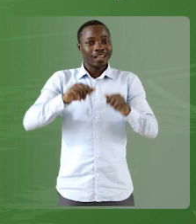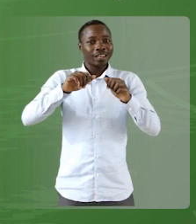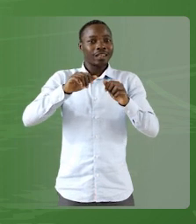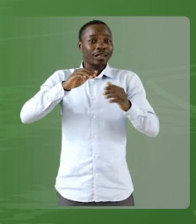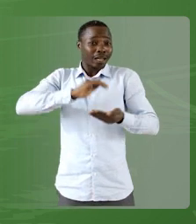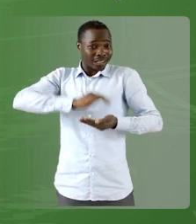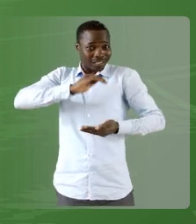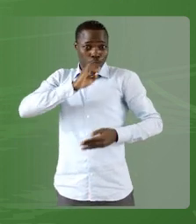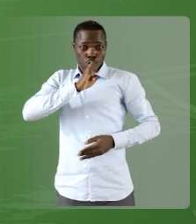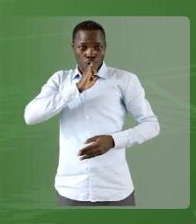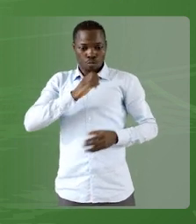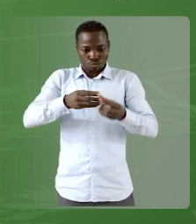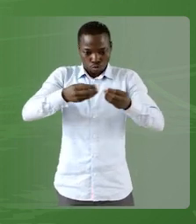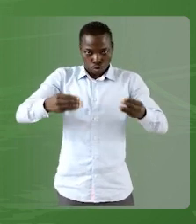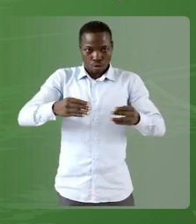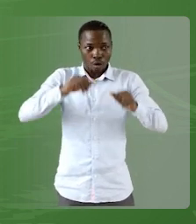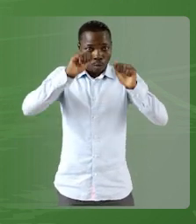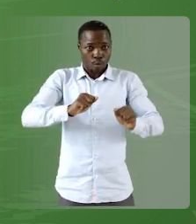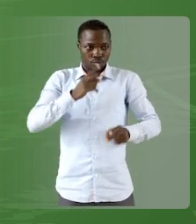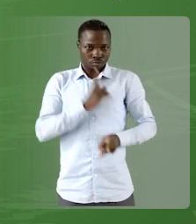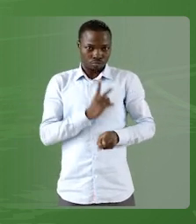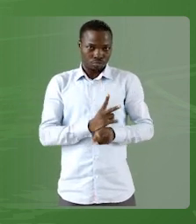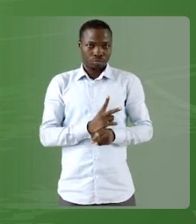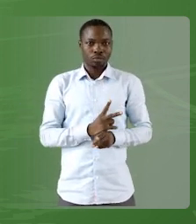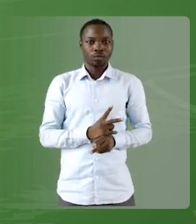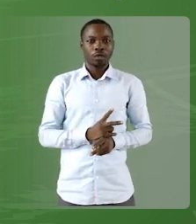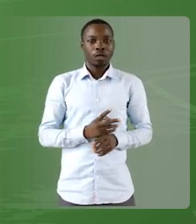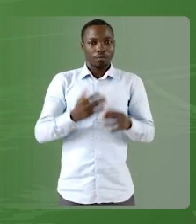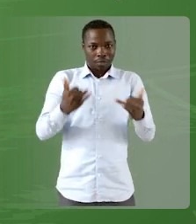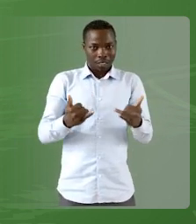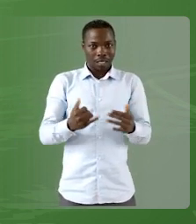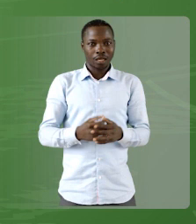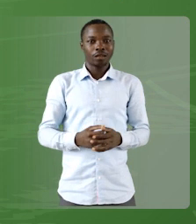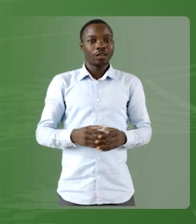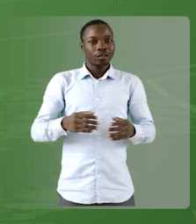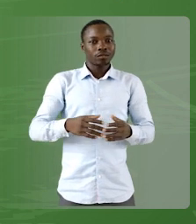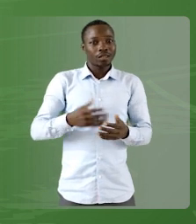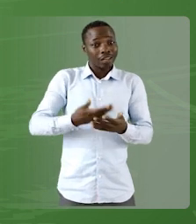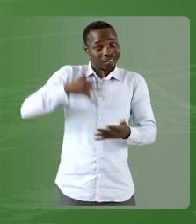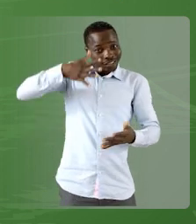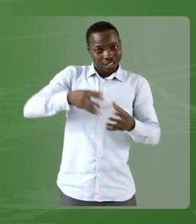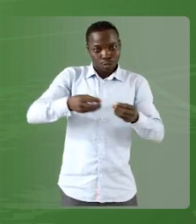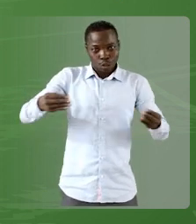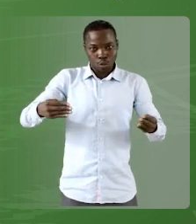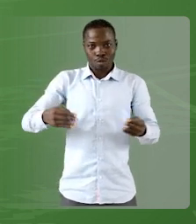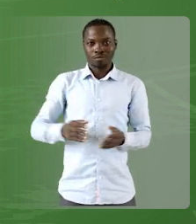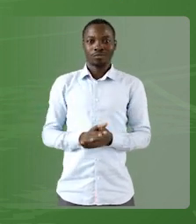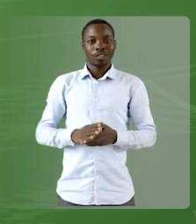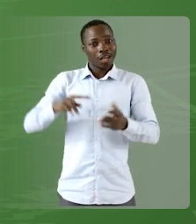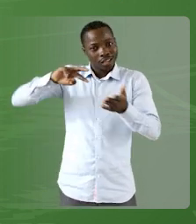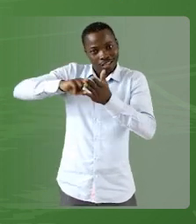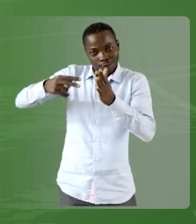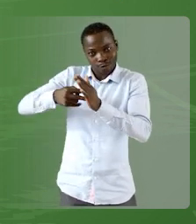sol est capable de retenir. Enfin, la fertilité d'un sol va correspondre à